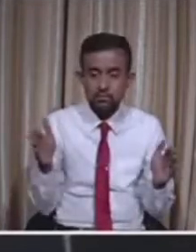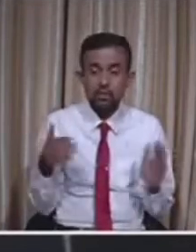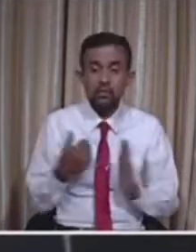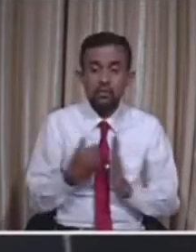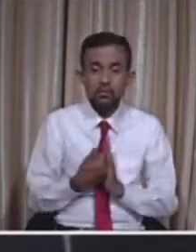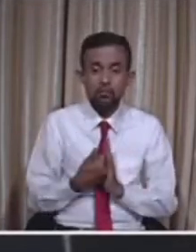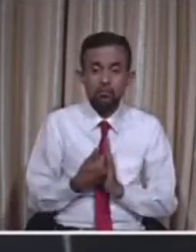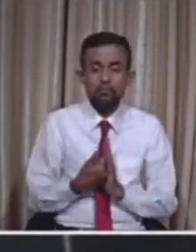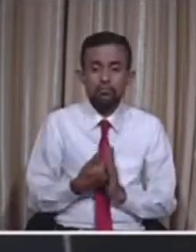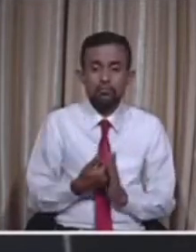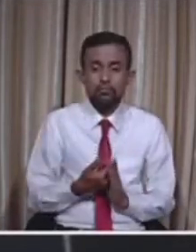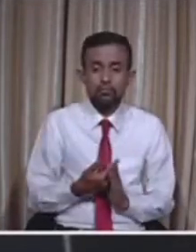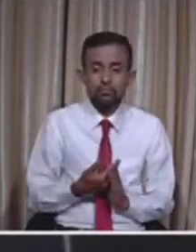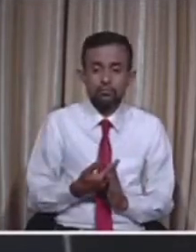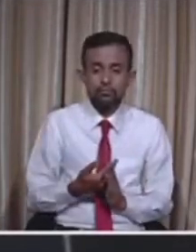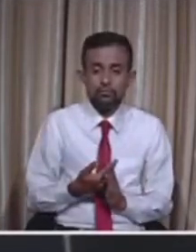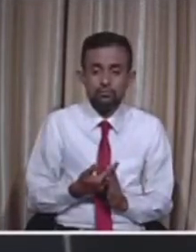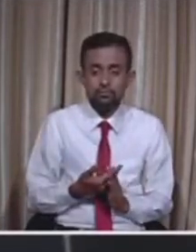උත්තරීතර